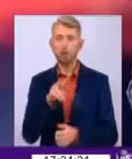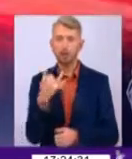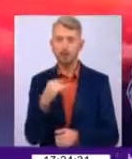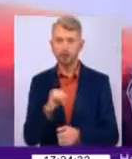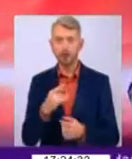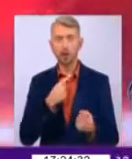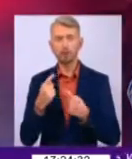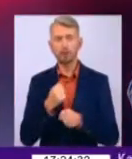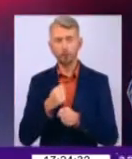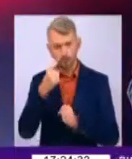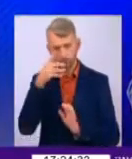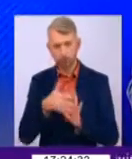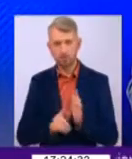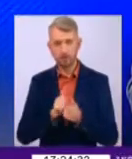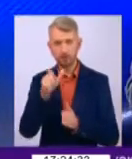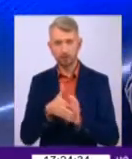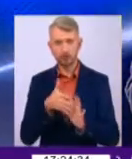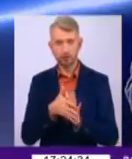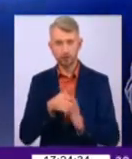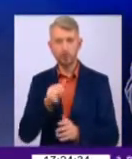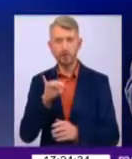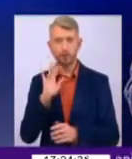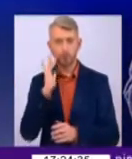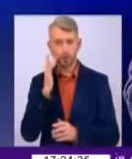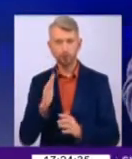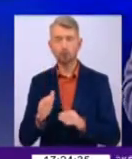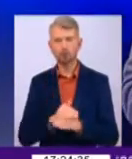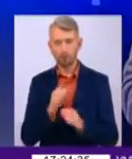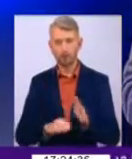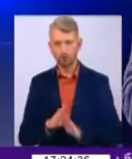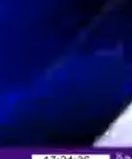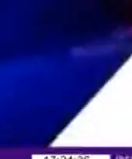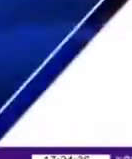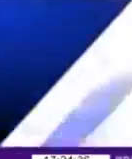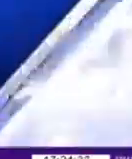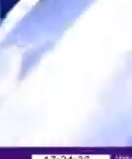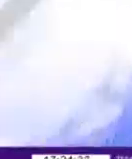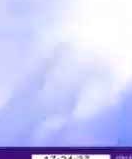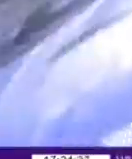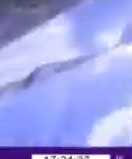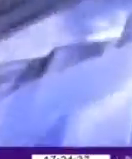розмову робить доступнішою перекладач жестової мови Ігор Бондаренко. Доброго вечора.